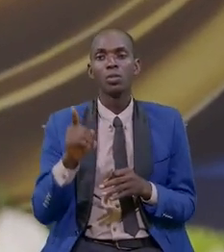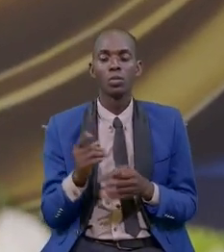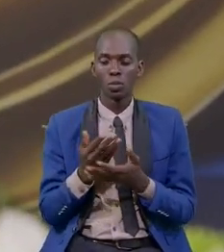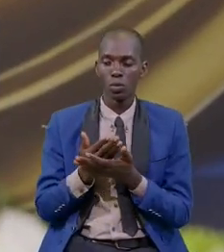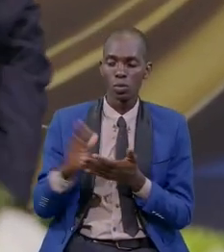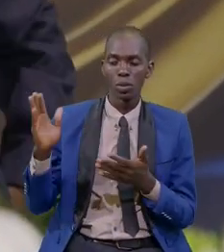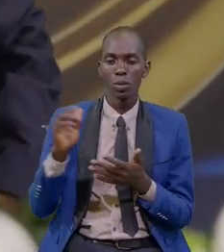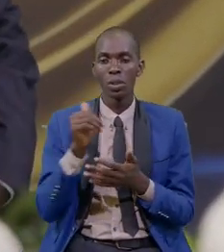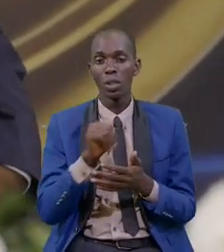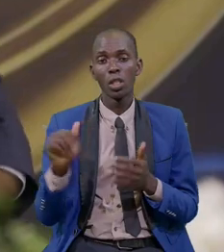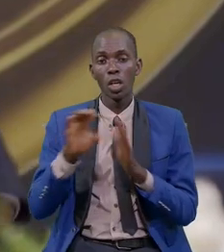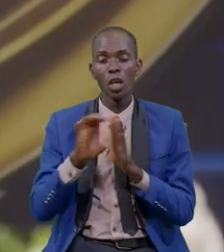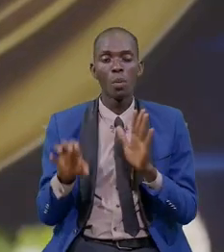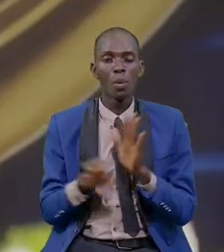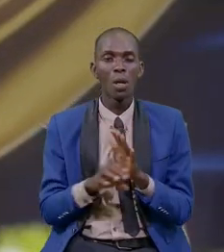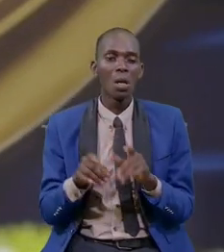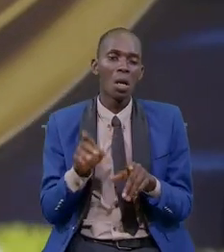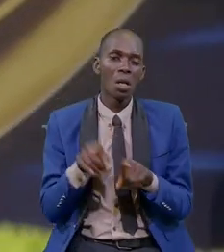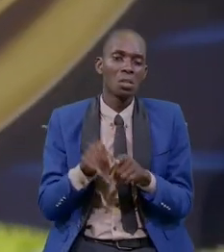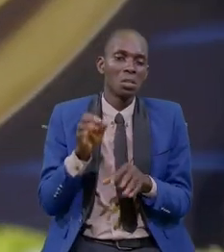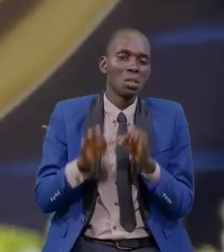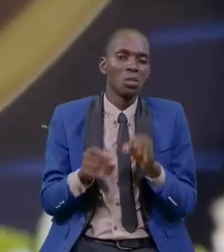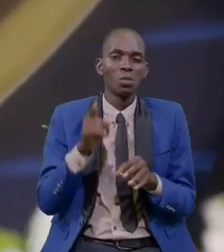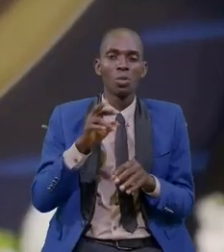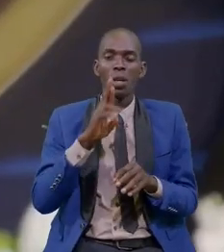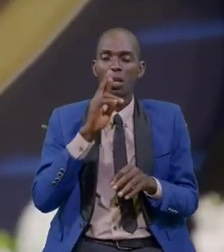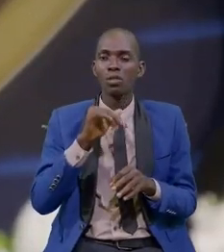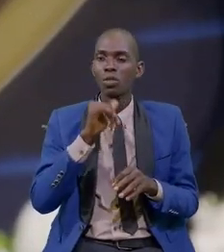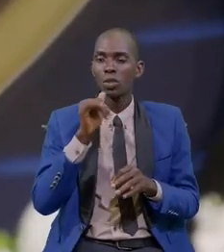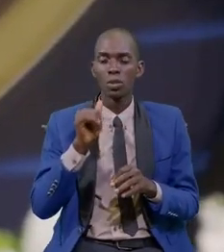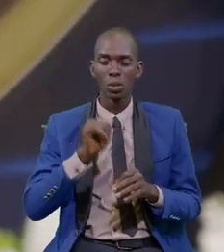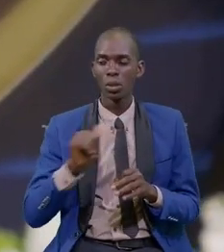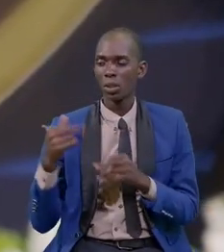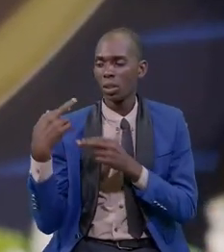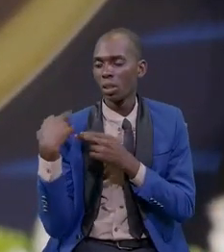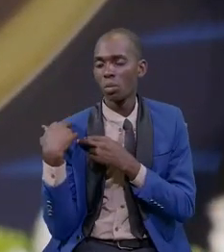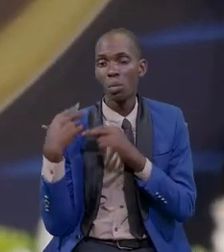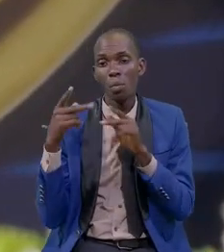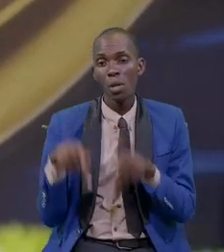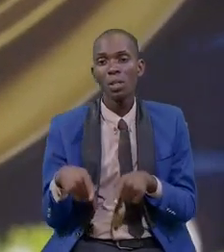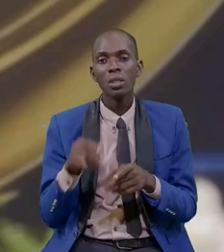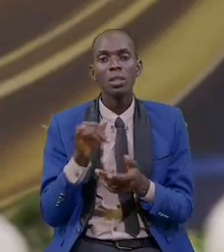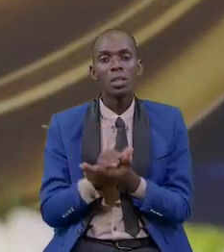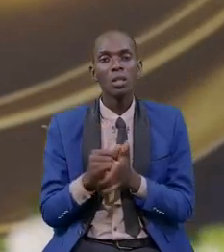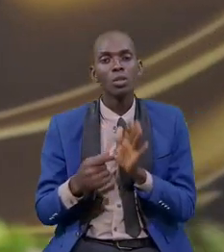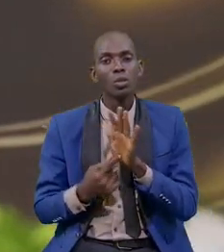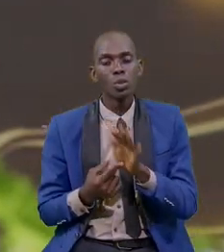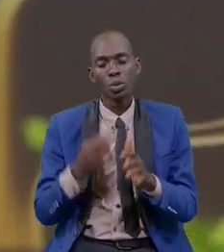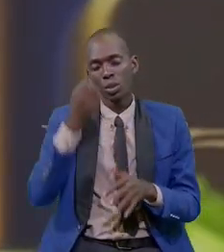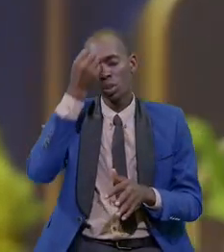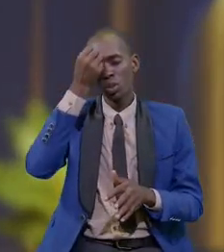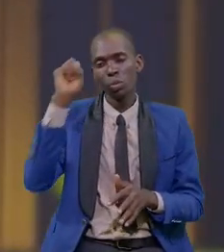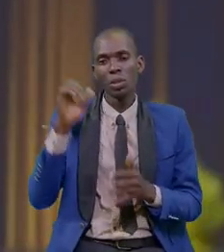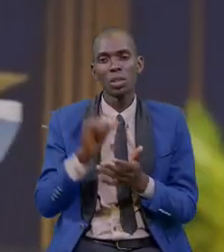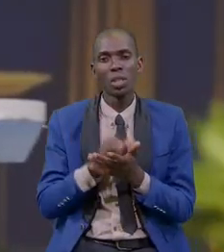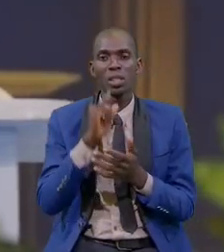commandement de Christ par terre, comme si vous n'êtes pas responsable, ça c'est la désobéissance qu'on appelle ça, ça c'est le péché.